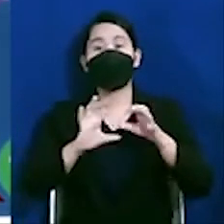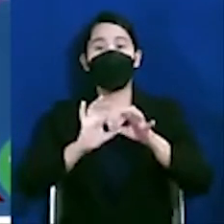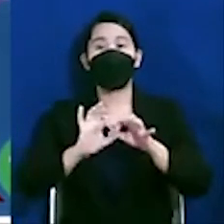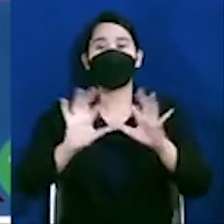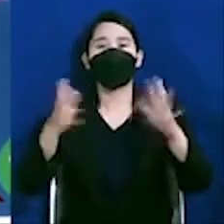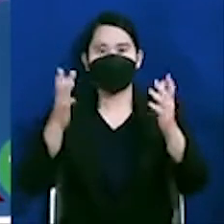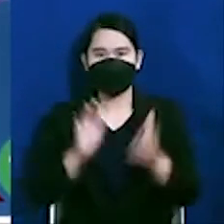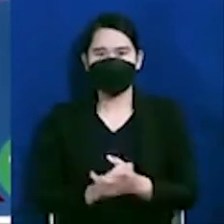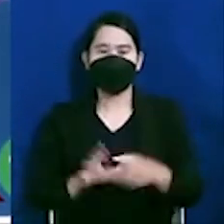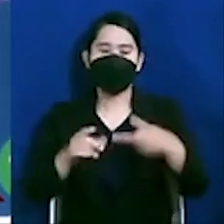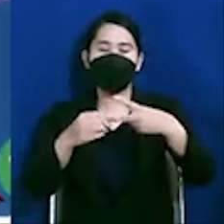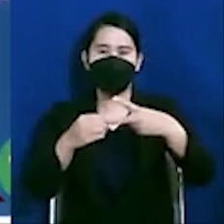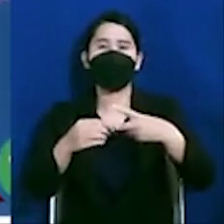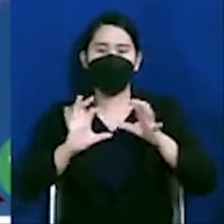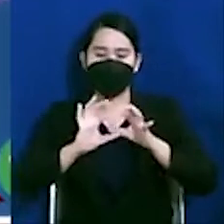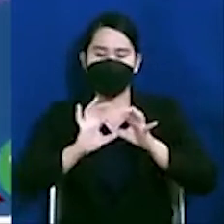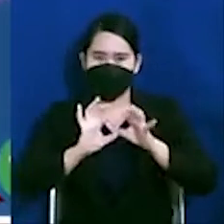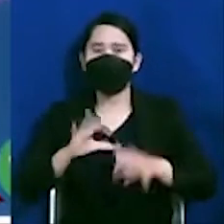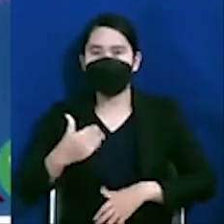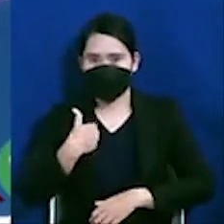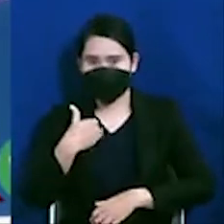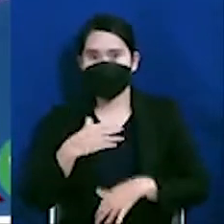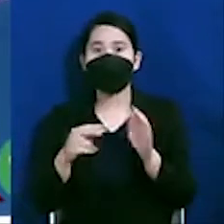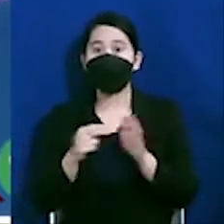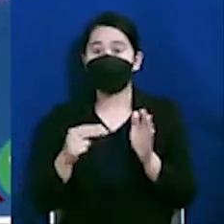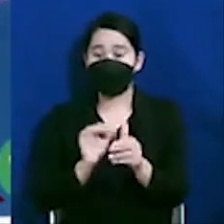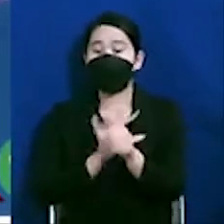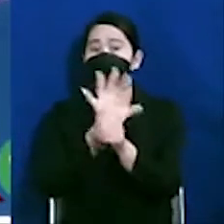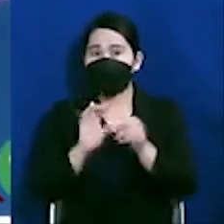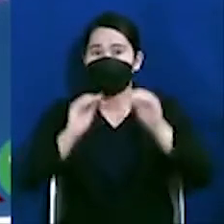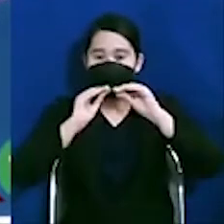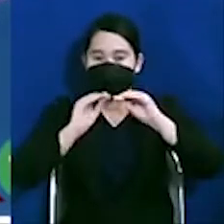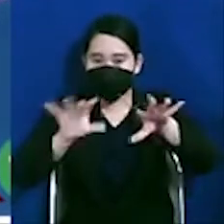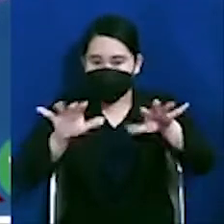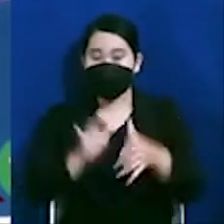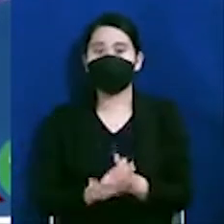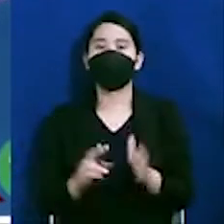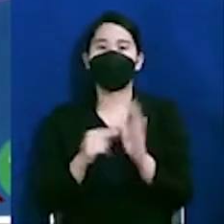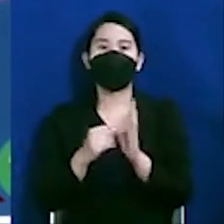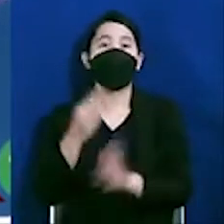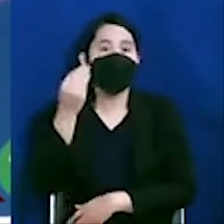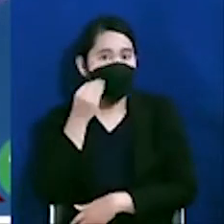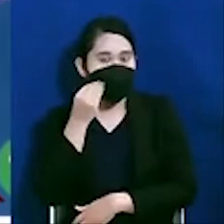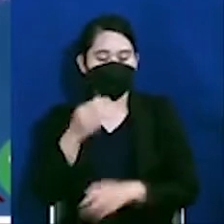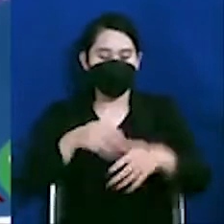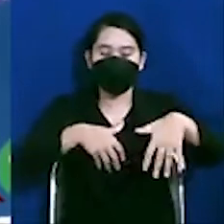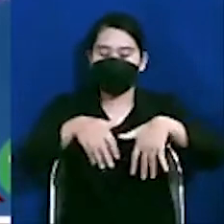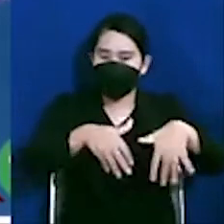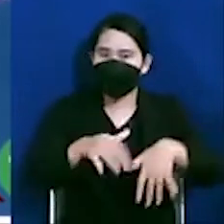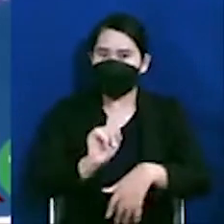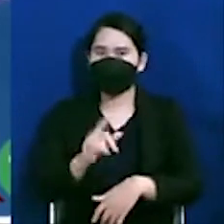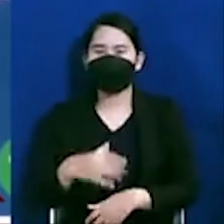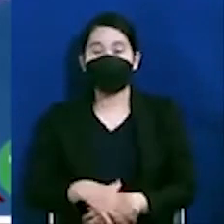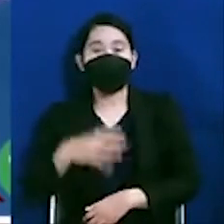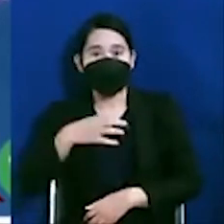ที่เราห่วงจะหวงเขา 2ครับข้อสองก็คือการแพร่เชื้อมันจะดูว่าจะอยู่ที่บ้านหรือชุมชนจริงๆคนคง